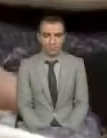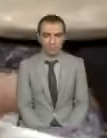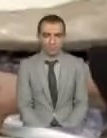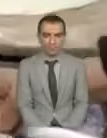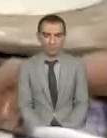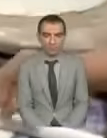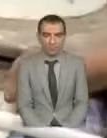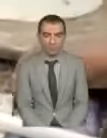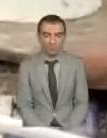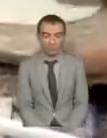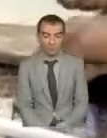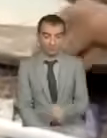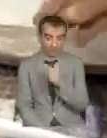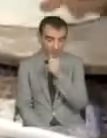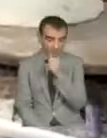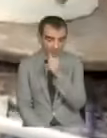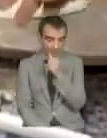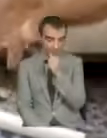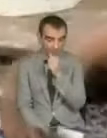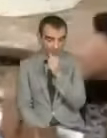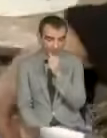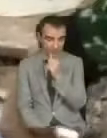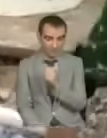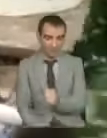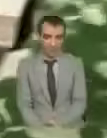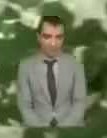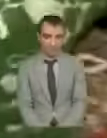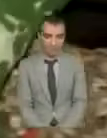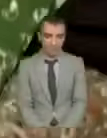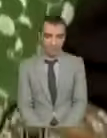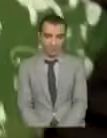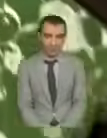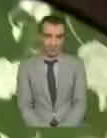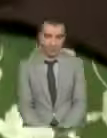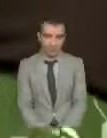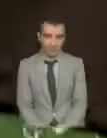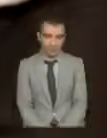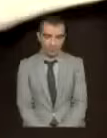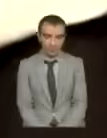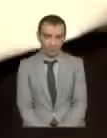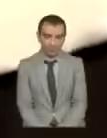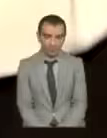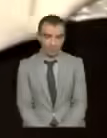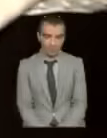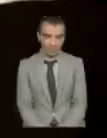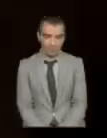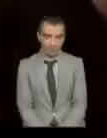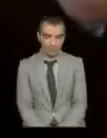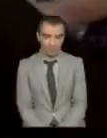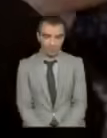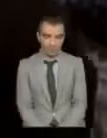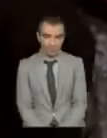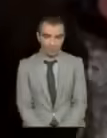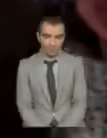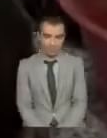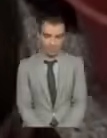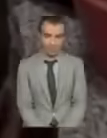Bir kerecik öpmeyle gül benzin Ayşem